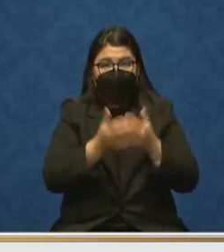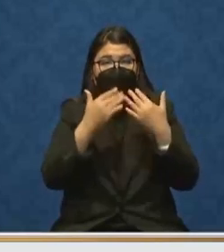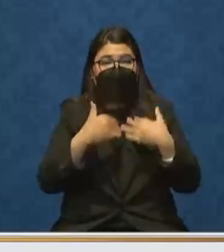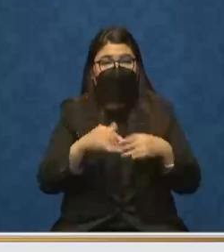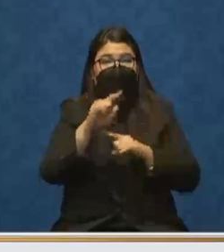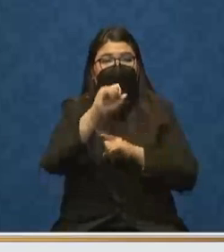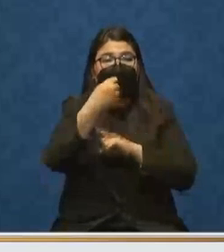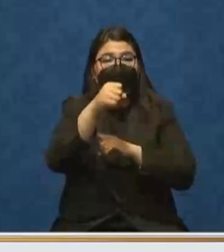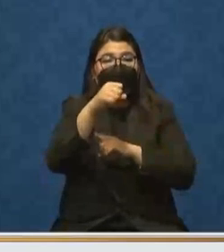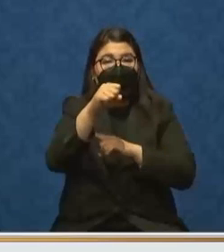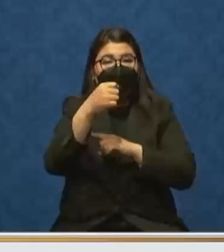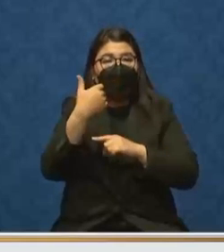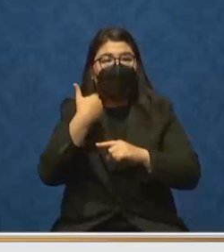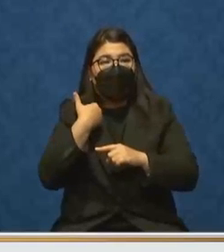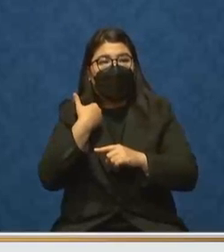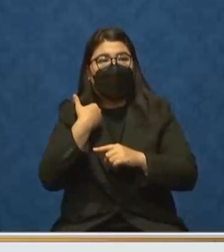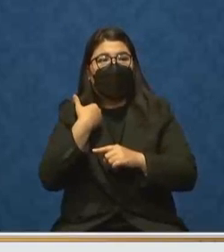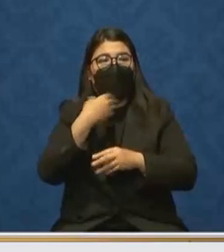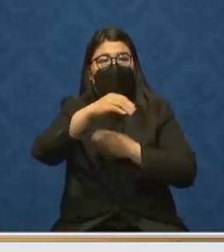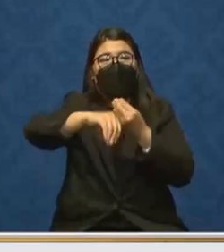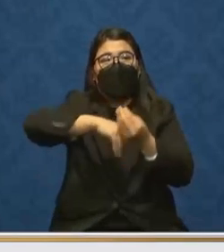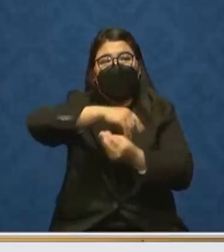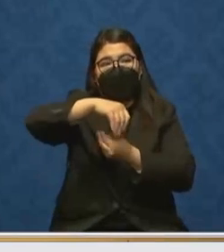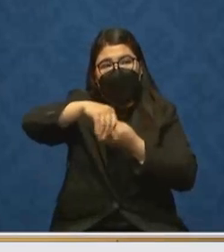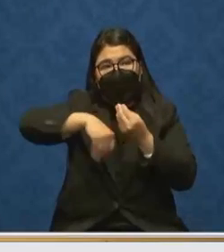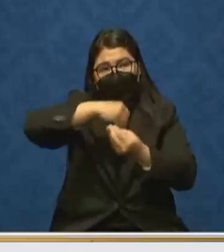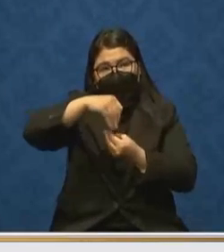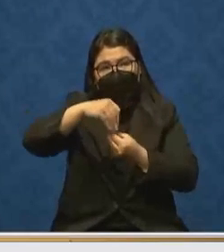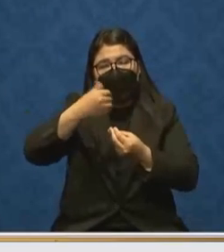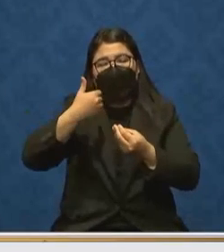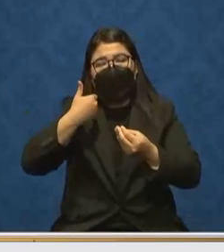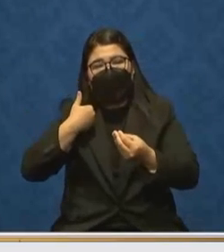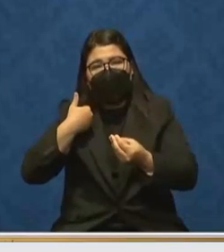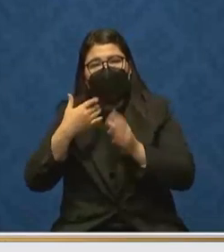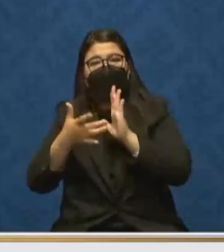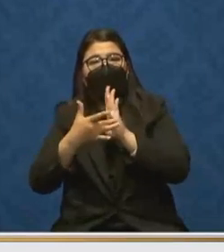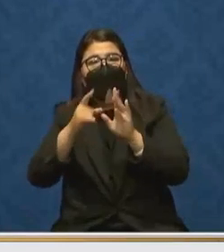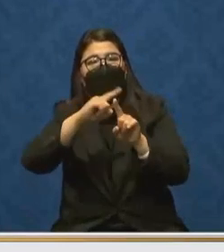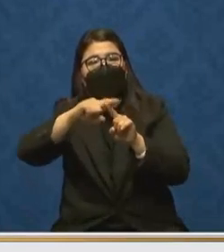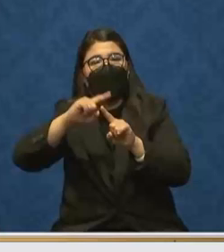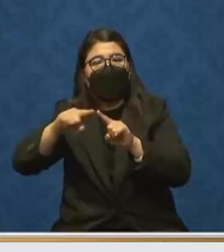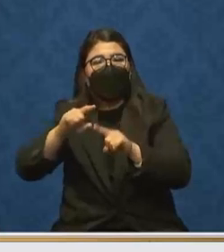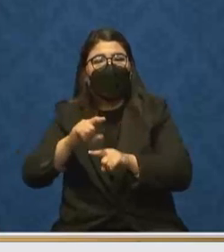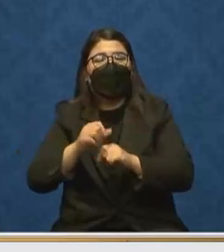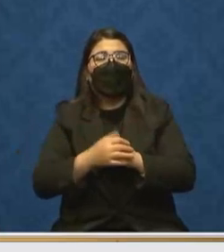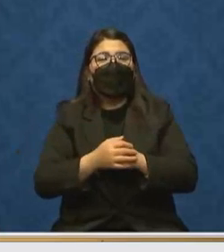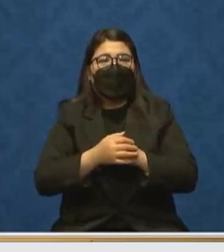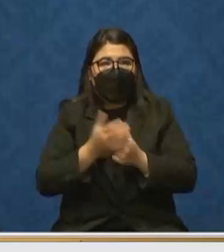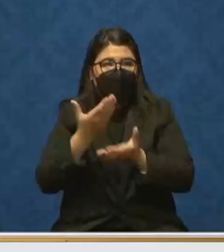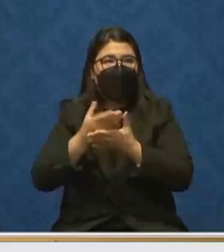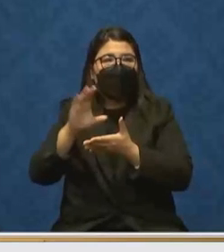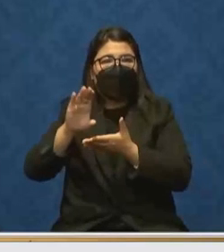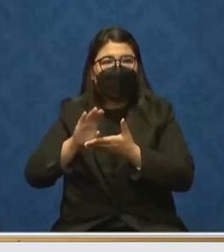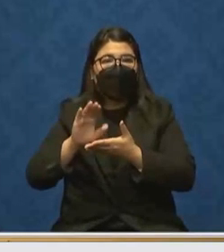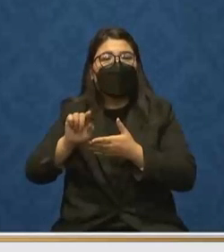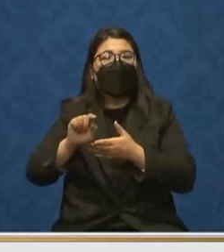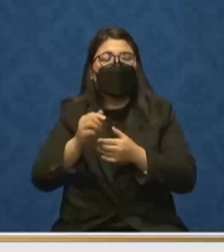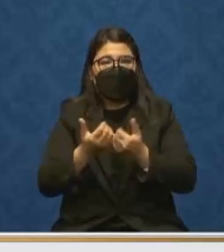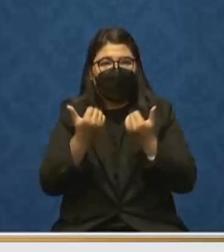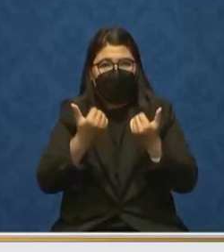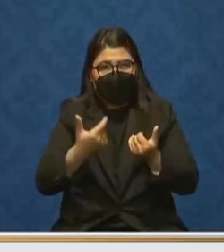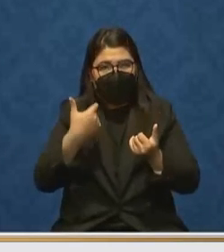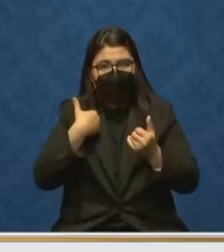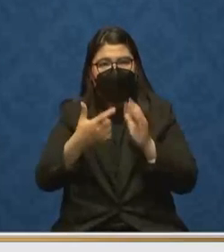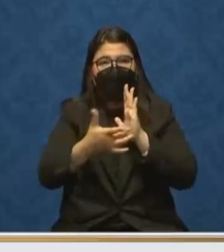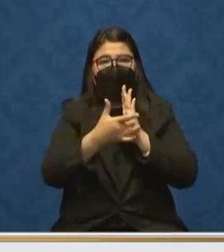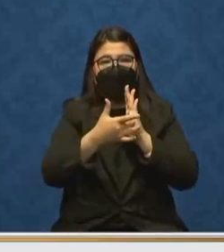และสังคมดิจิทัลงบประมาณ 988.1 ล้านบาท พื่อจะพัฒนาโครงสร้างพื้นฐานด้านดิจิทัลในส่วนของโ